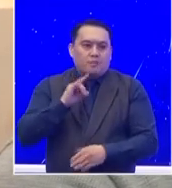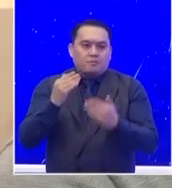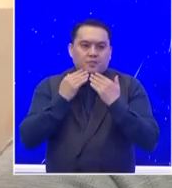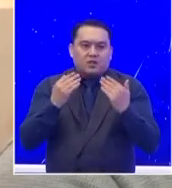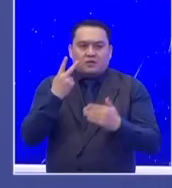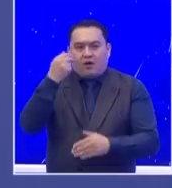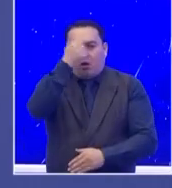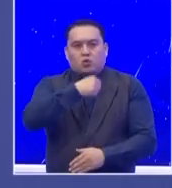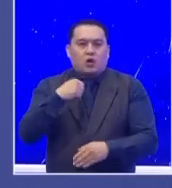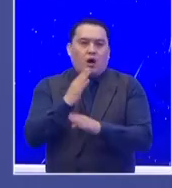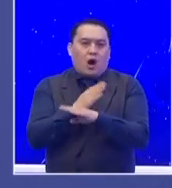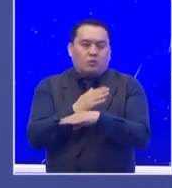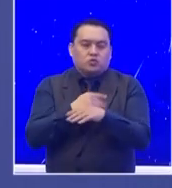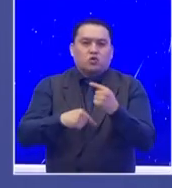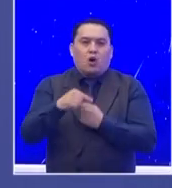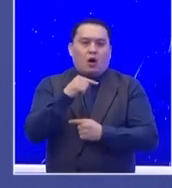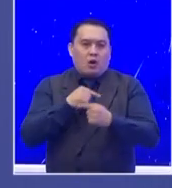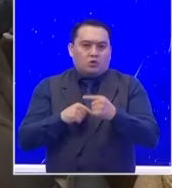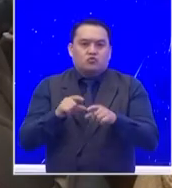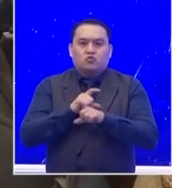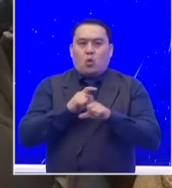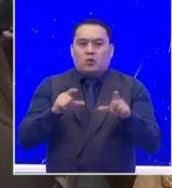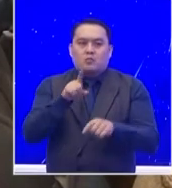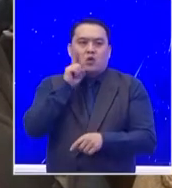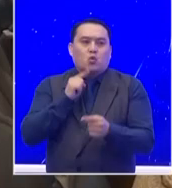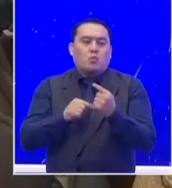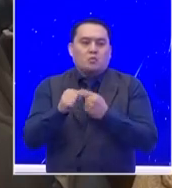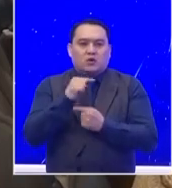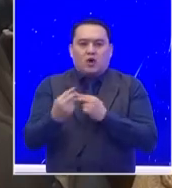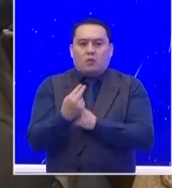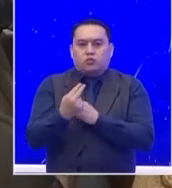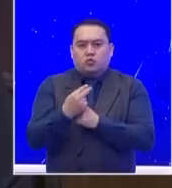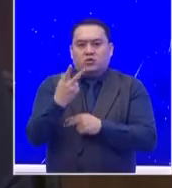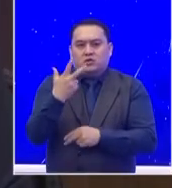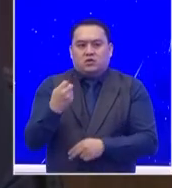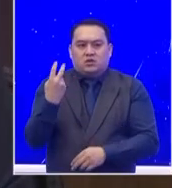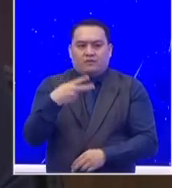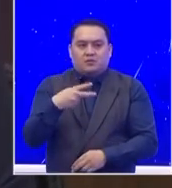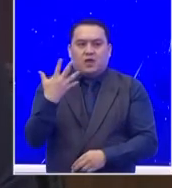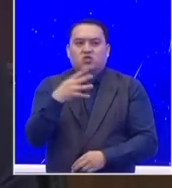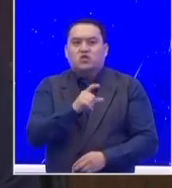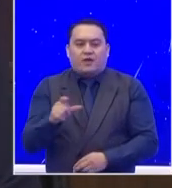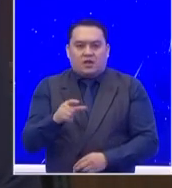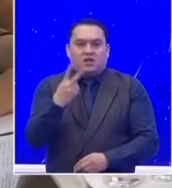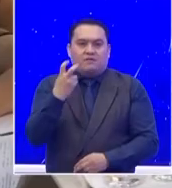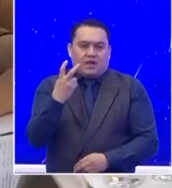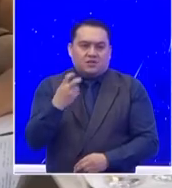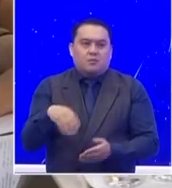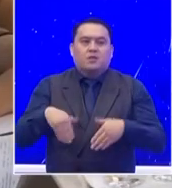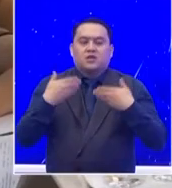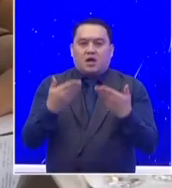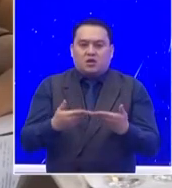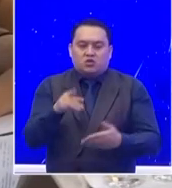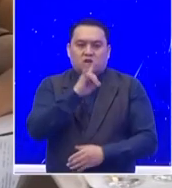последние 2 года в Капшигае в рамках проектов «Бастау» и «Школа молодого предпринимателя» прошли обучение 325 человек. Почти 200 из них –